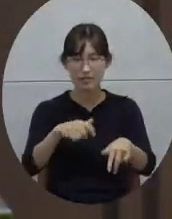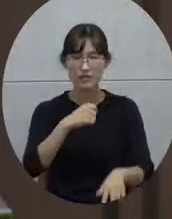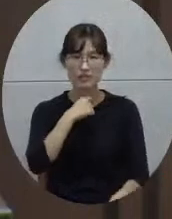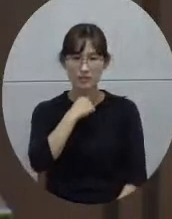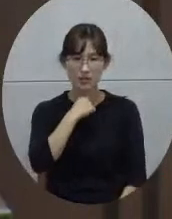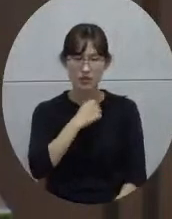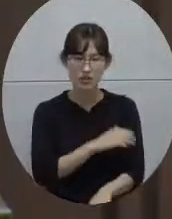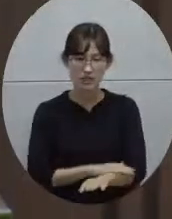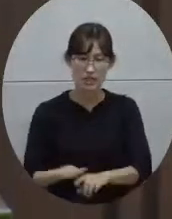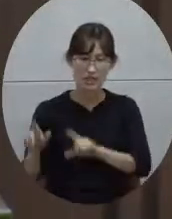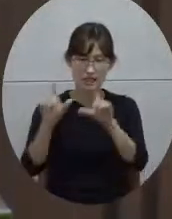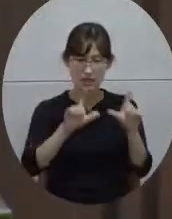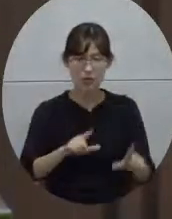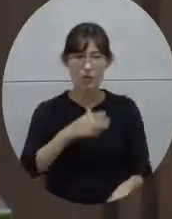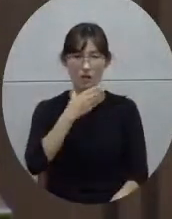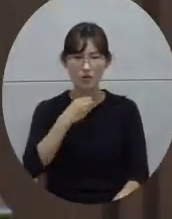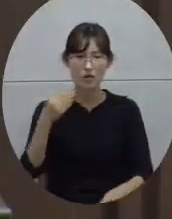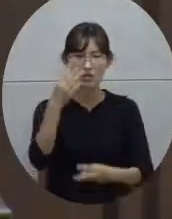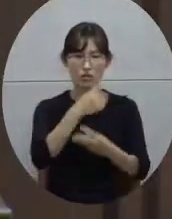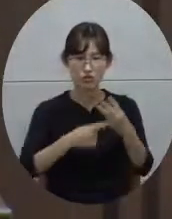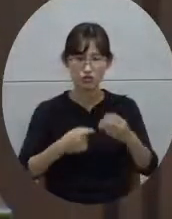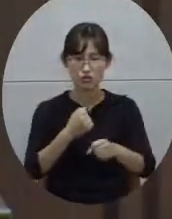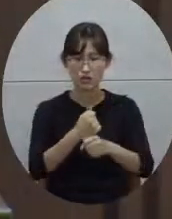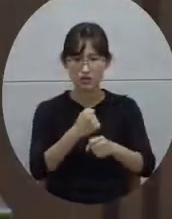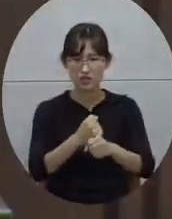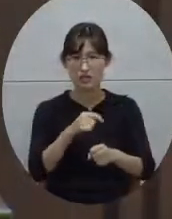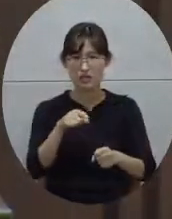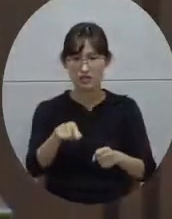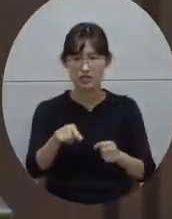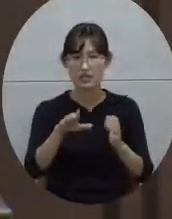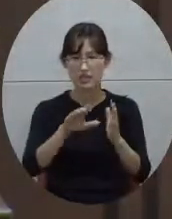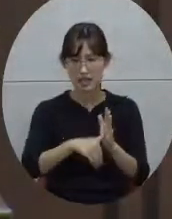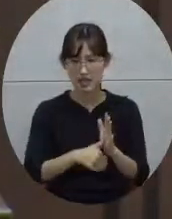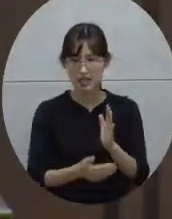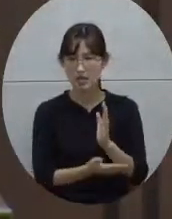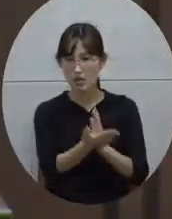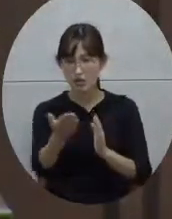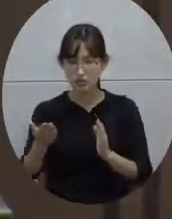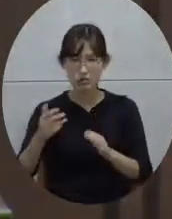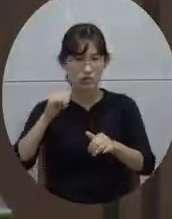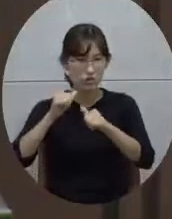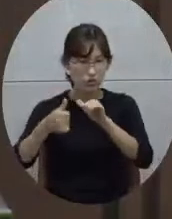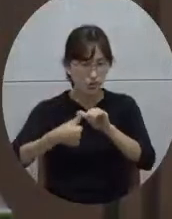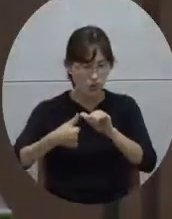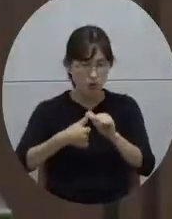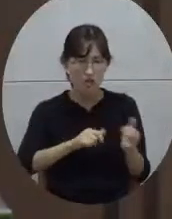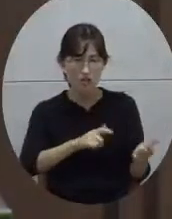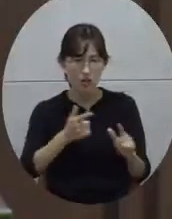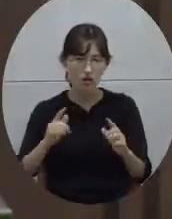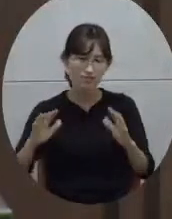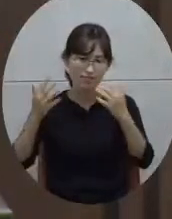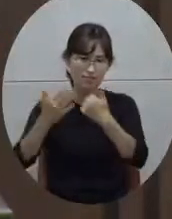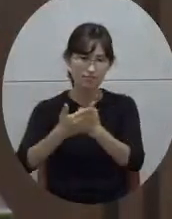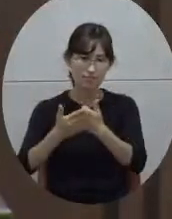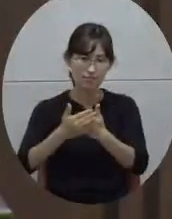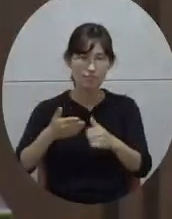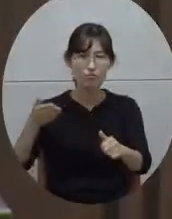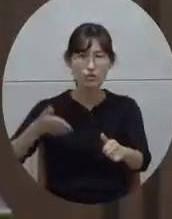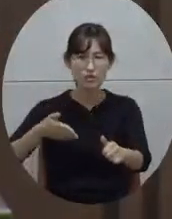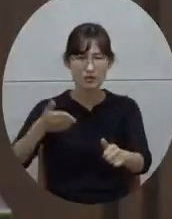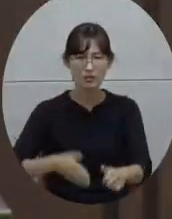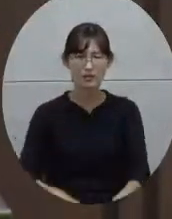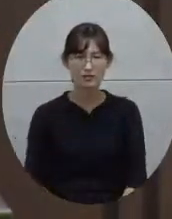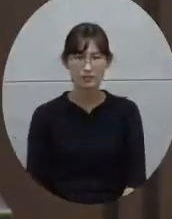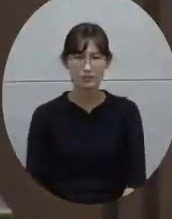청주를 만드는 일에 의원님들의 아낌없는 조언과 성원을 부탁드립니다. 언제나